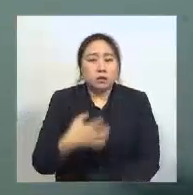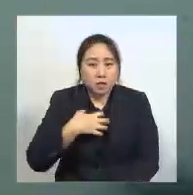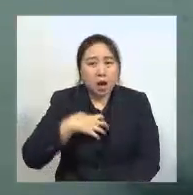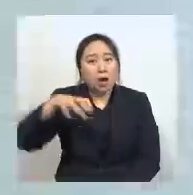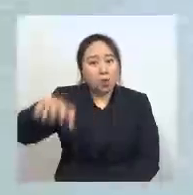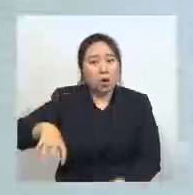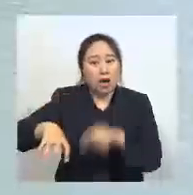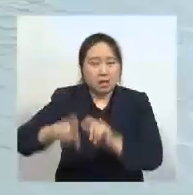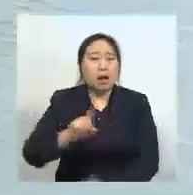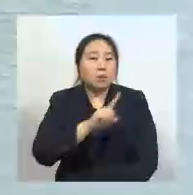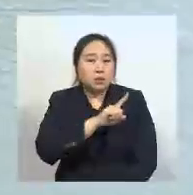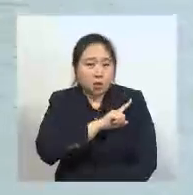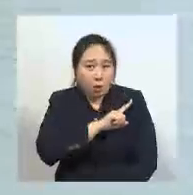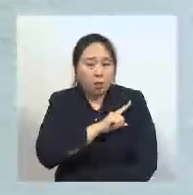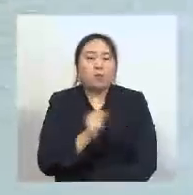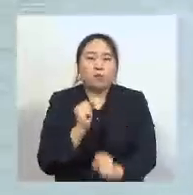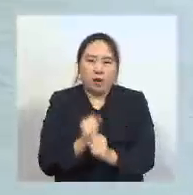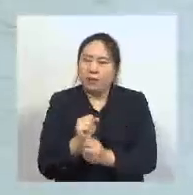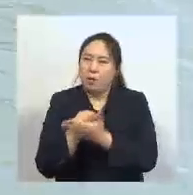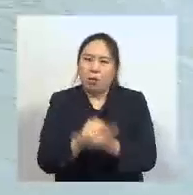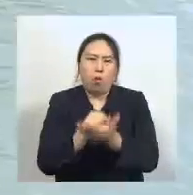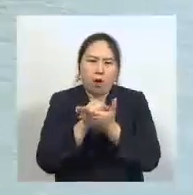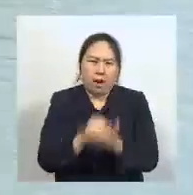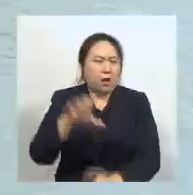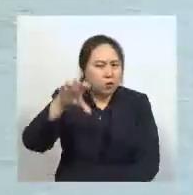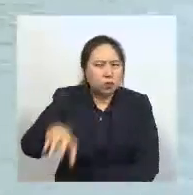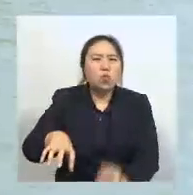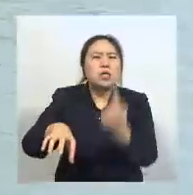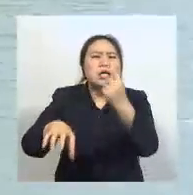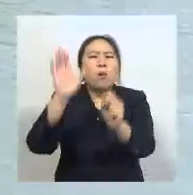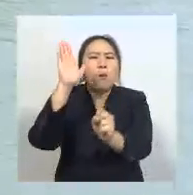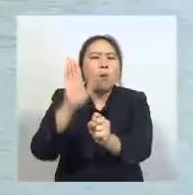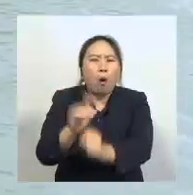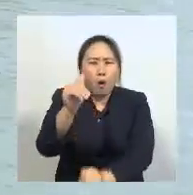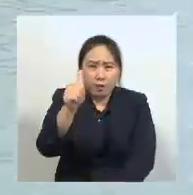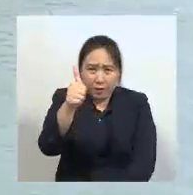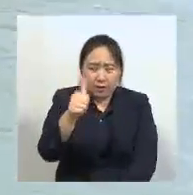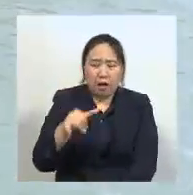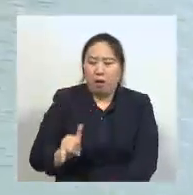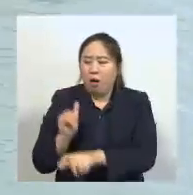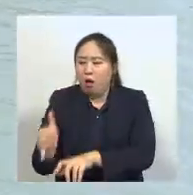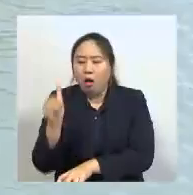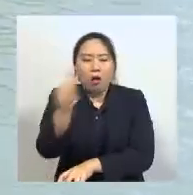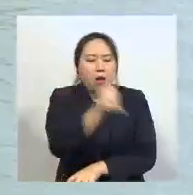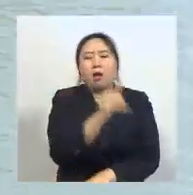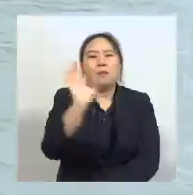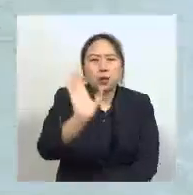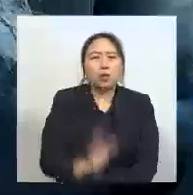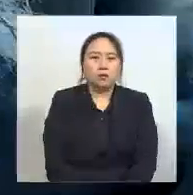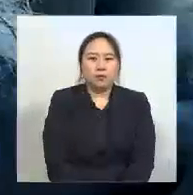ยงานที่รับผิดชอบบูรณาการในการให้บริการแบบศูนย์เดียวแบบเบ็ดเสร็จหรือว่า one stop service นั่นเองค่ะ